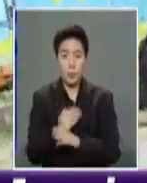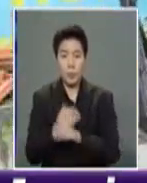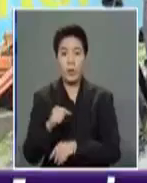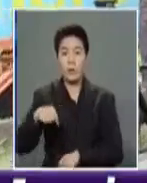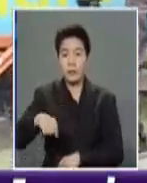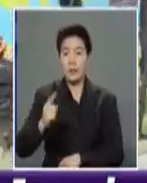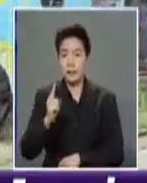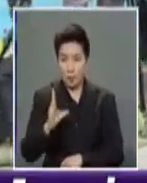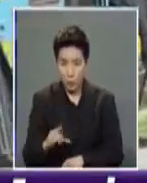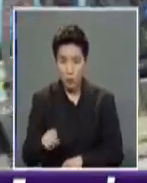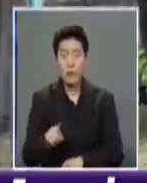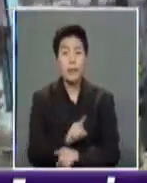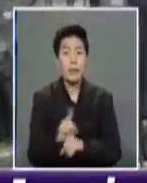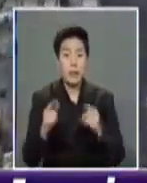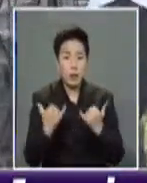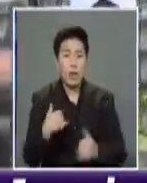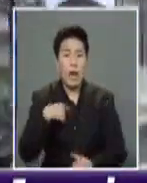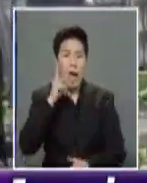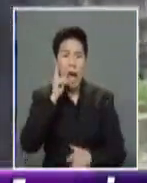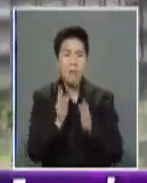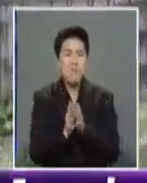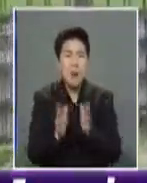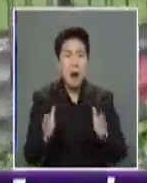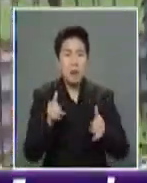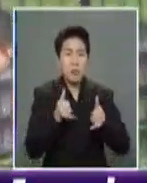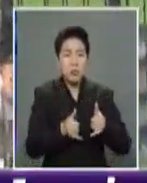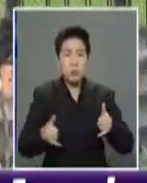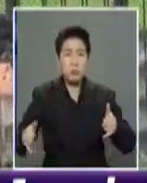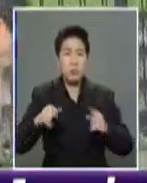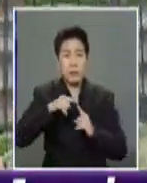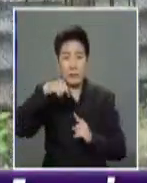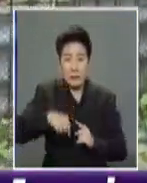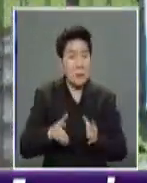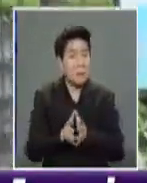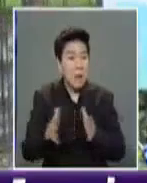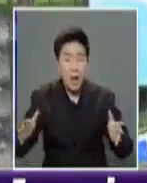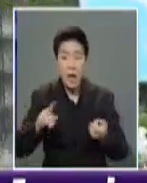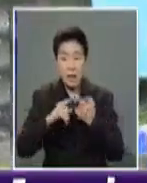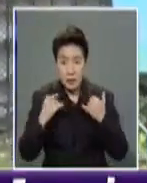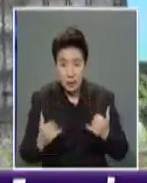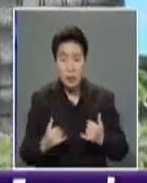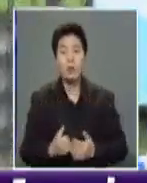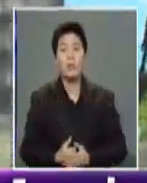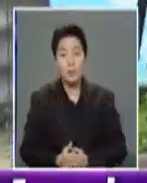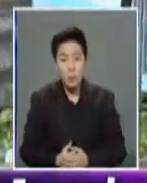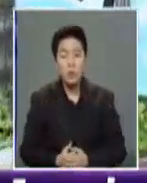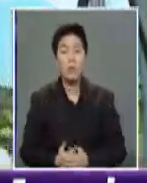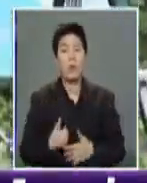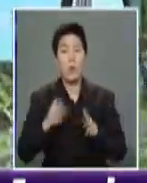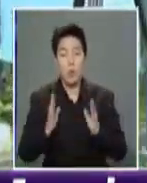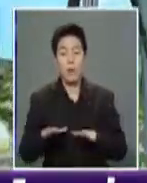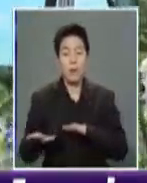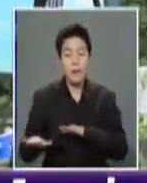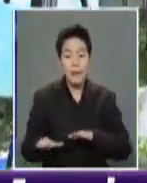ค่ะแต่ว่าวันนี้นะคะเนื่องจากมีสื่อมวลชนค่ะมาเกาะติดสถานการณ์นะคะค่อนข้างจะมากมายกันเลยทีเดียวค่ะก็เลยมี